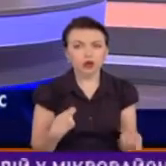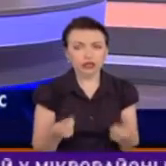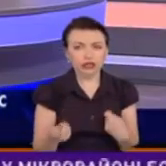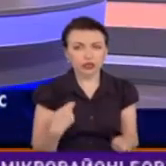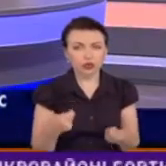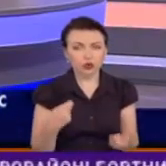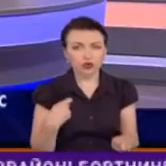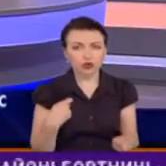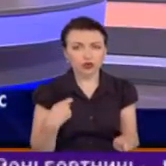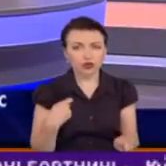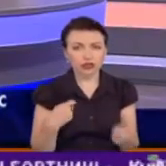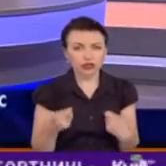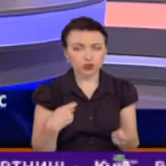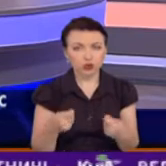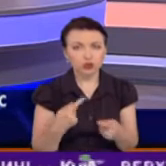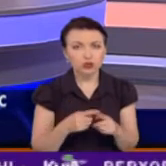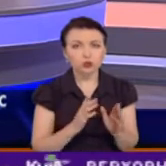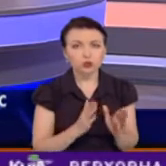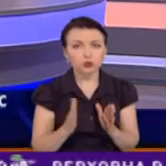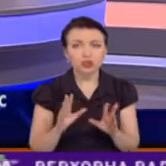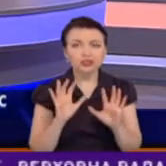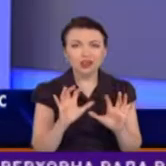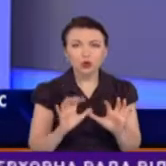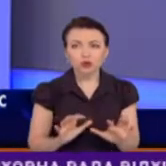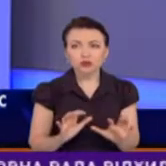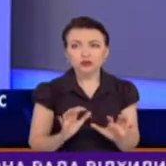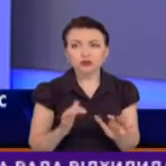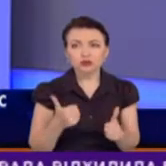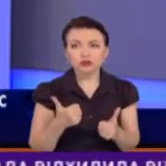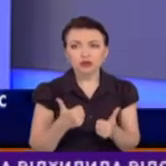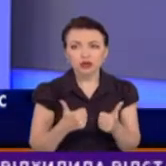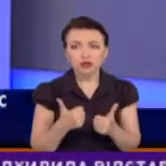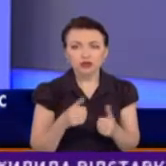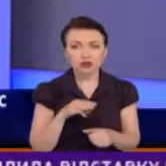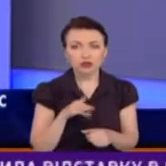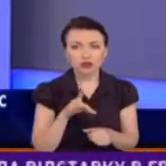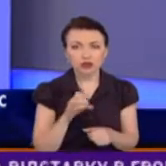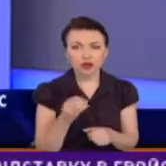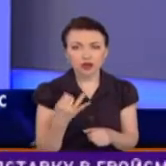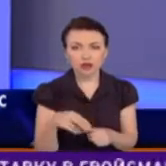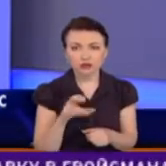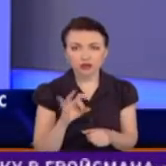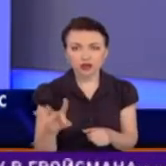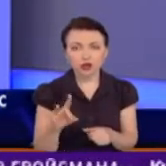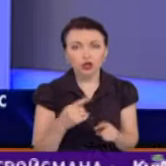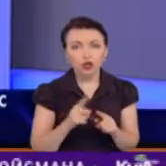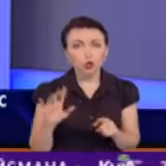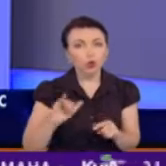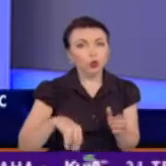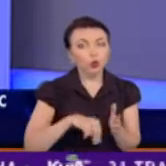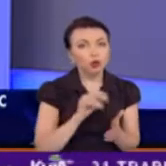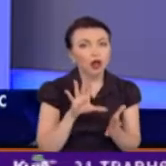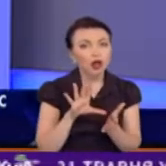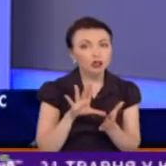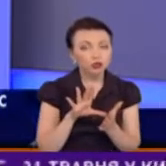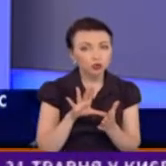буде така структура, вона називається «Законні трейдери». Їхній обов'язок – купувати електроенергію у генерації і